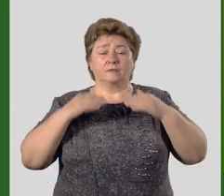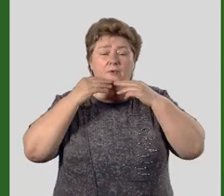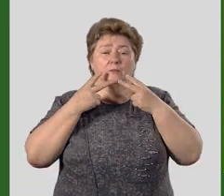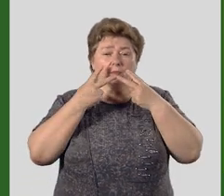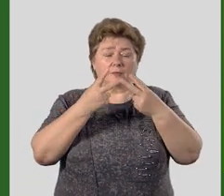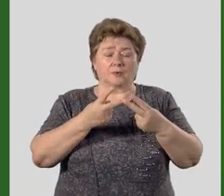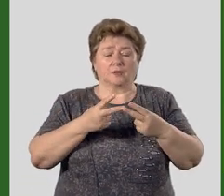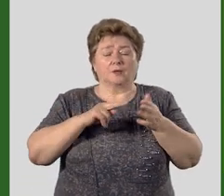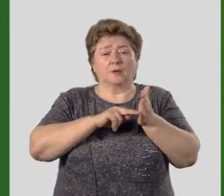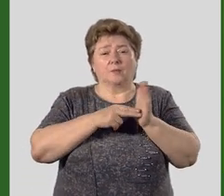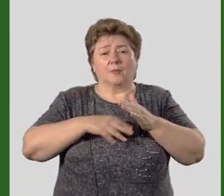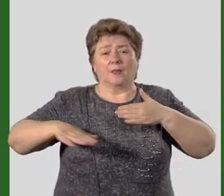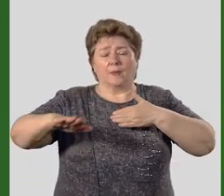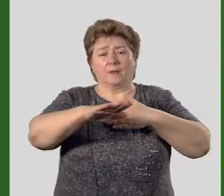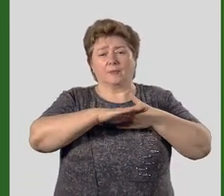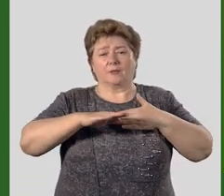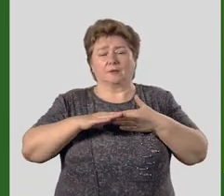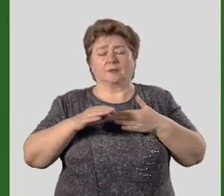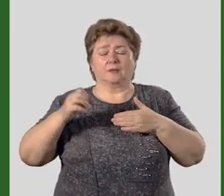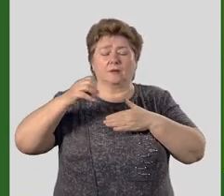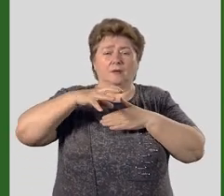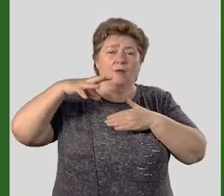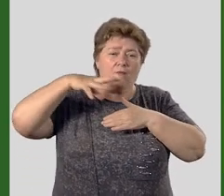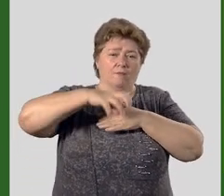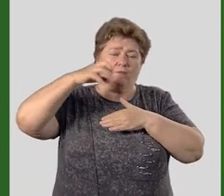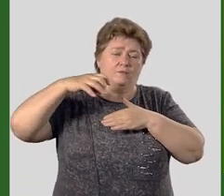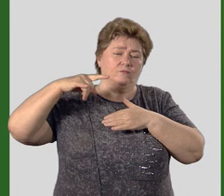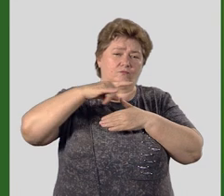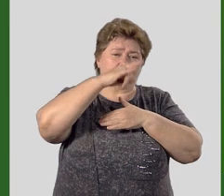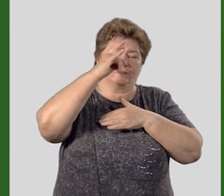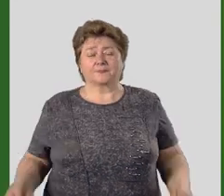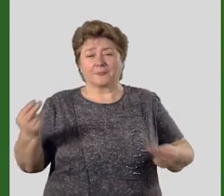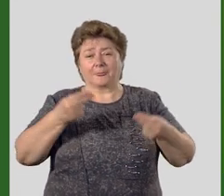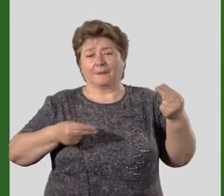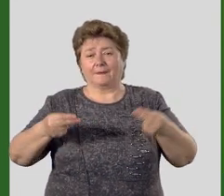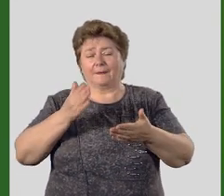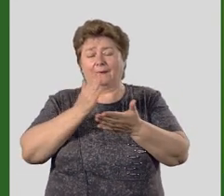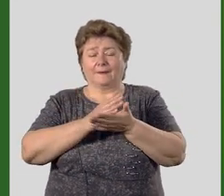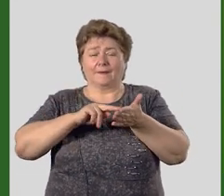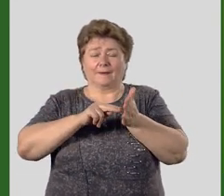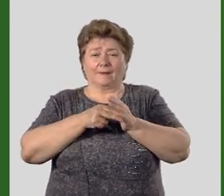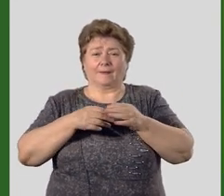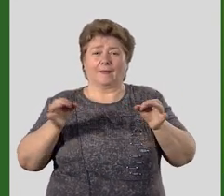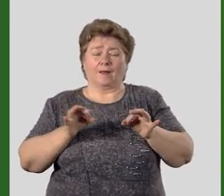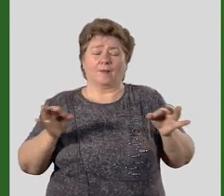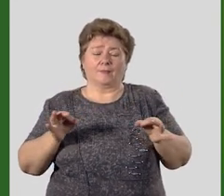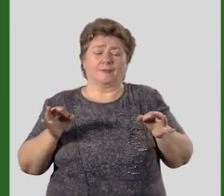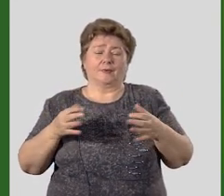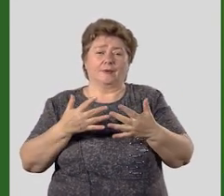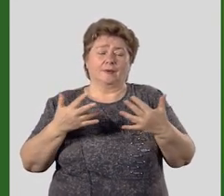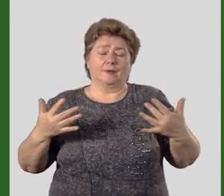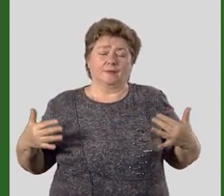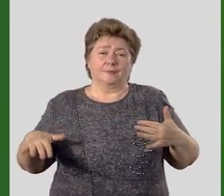Обратите внимание на план местности и аэрофотоснимок. Изображены ли на плане предметы